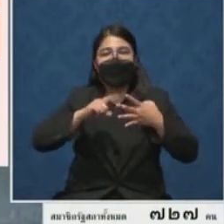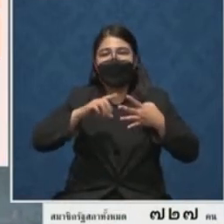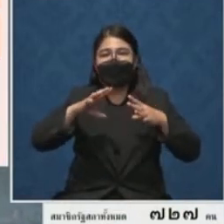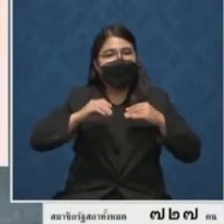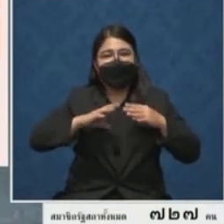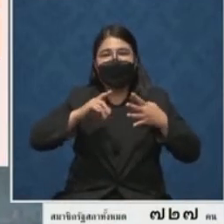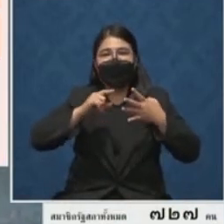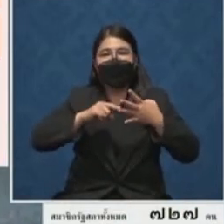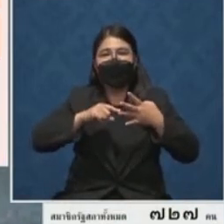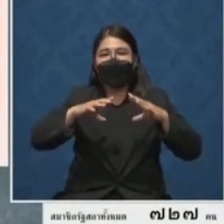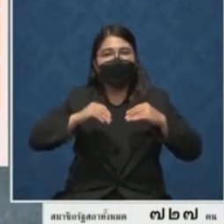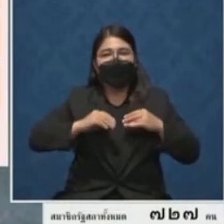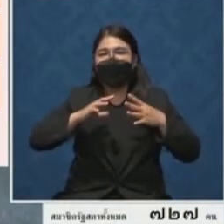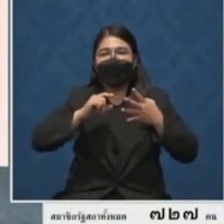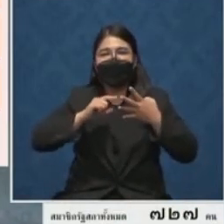4ไม่รับหลักการ